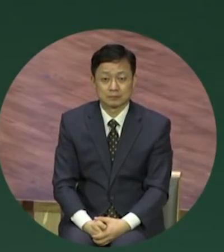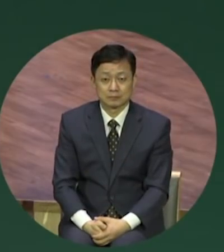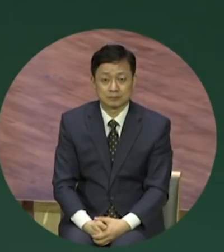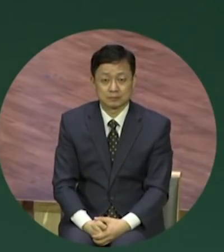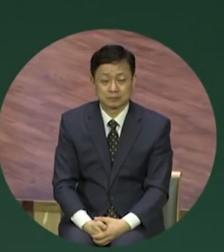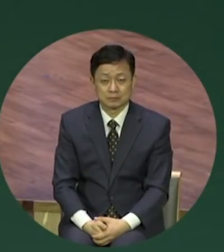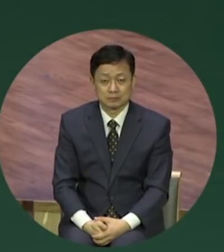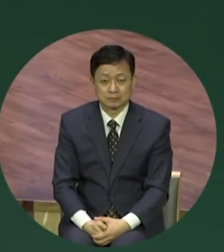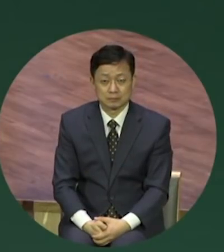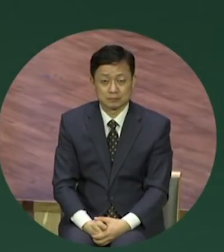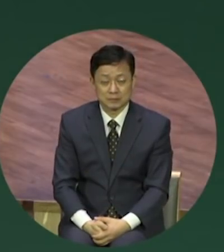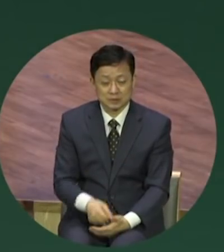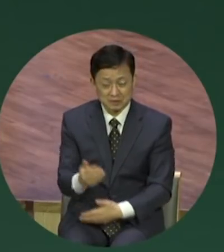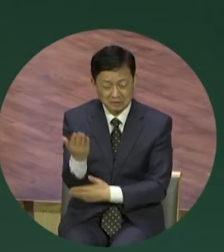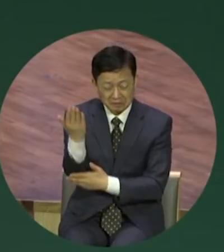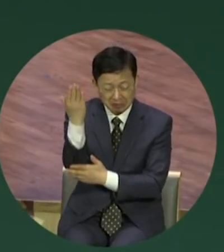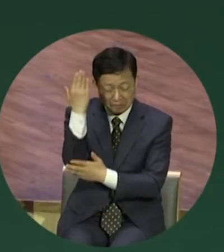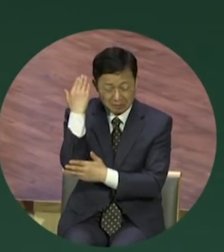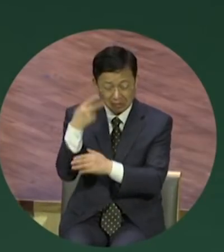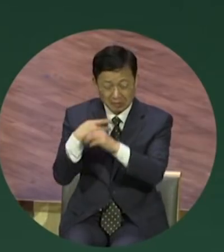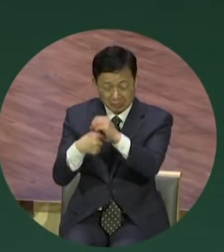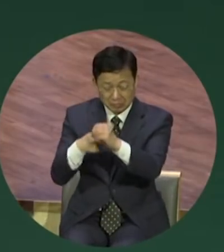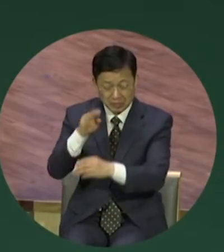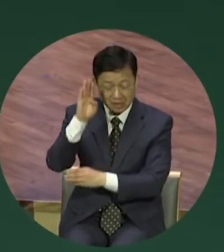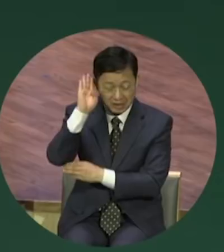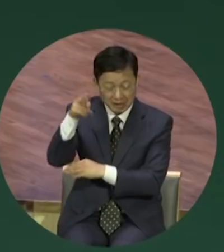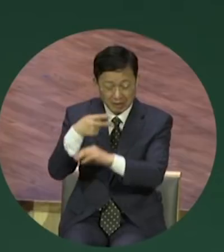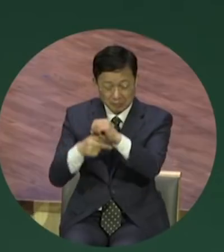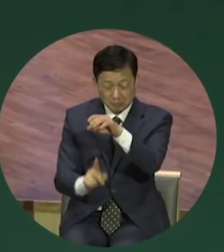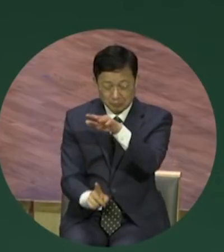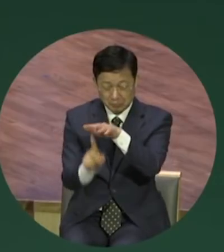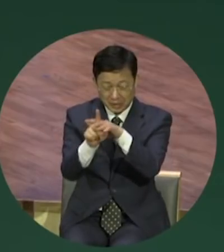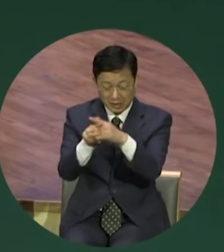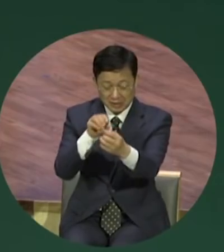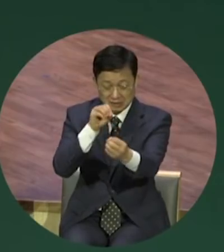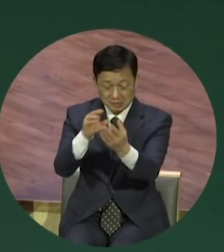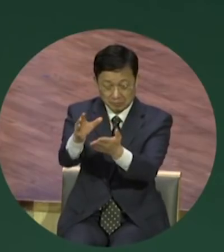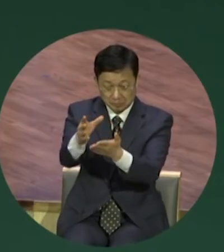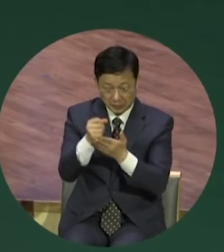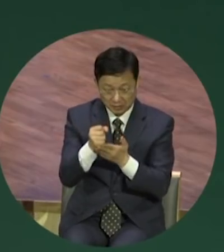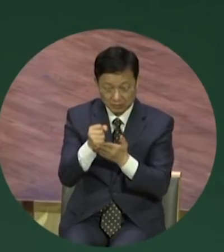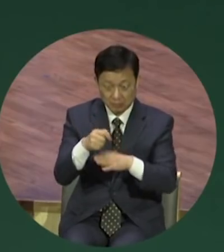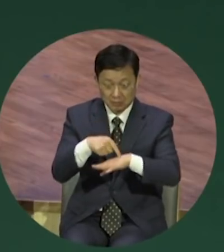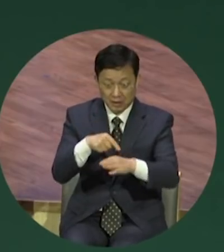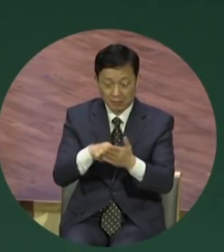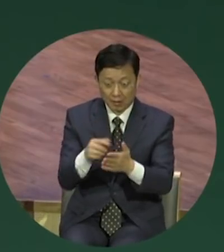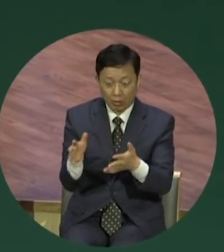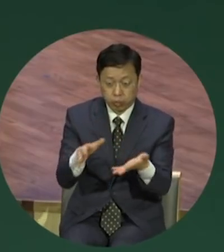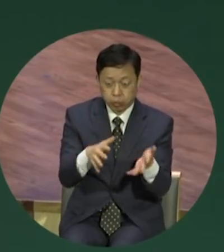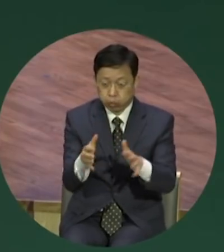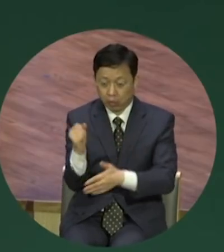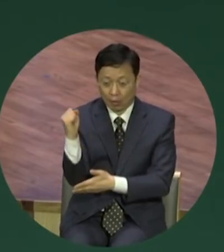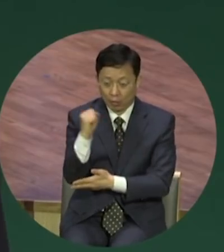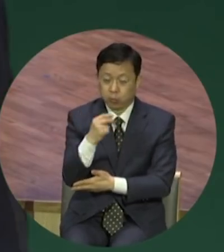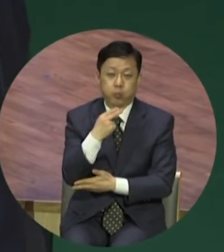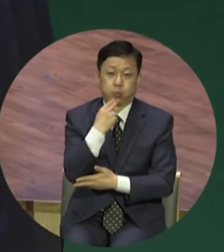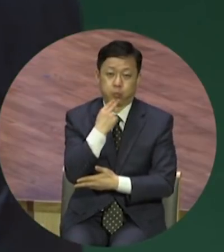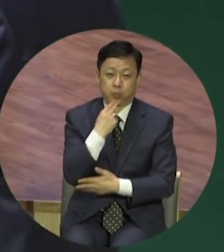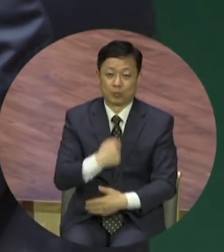사람은 흔들리지 않습니다. Those who discover this will never be shaken. 이게 이미 가지고 있었다 이거죠. It's what these people already